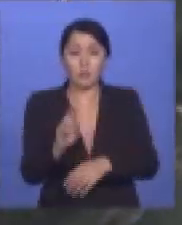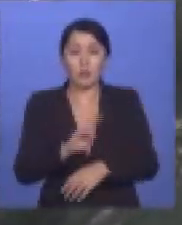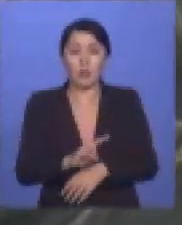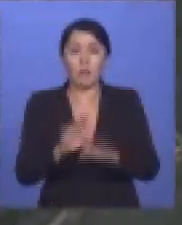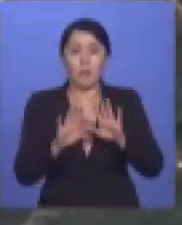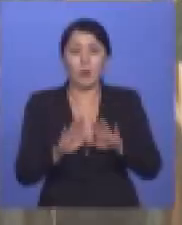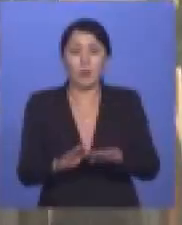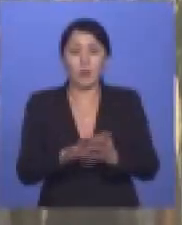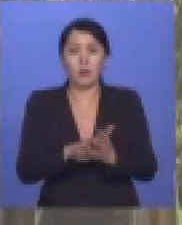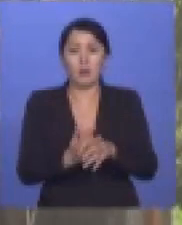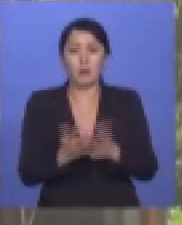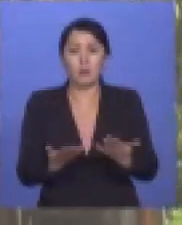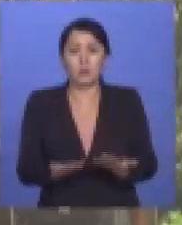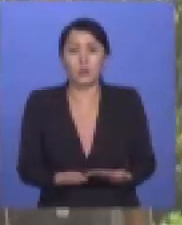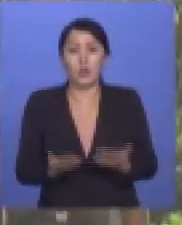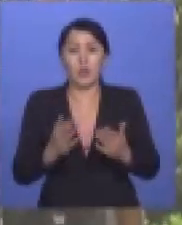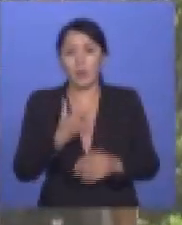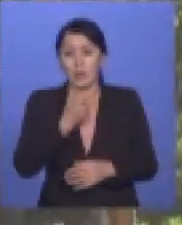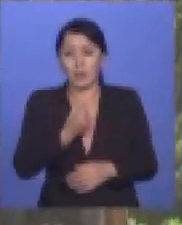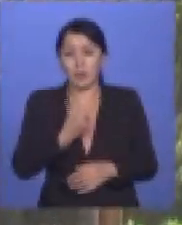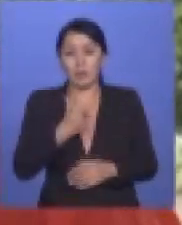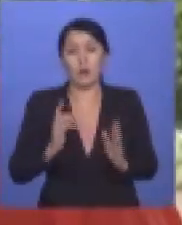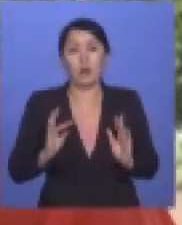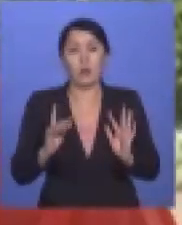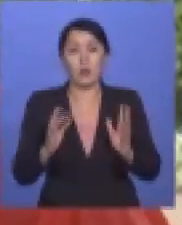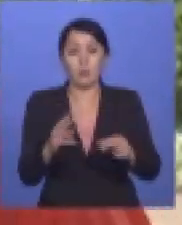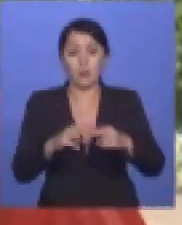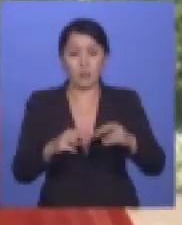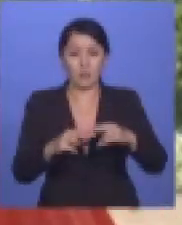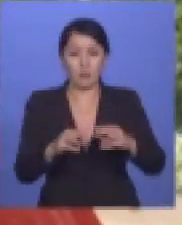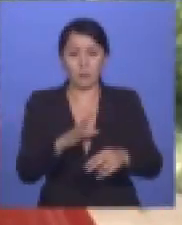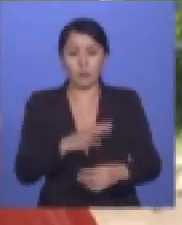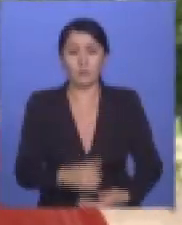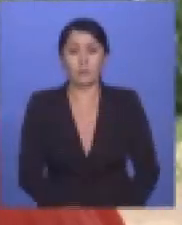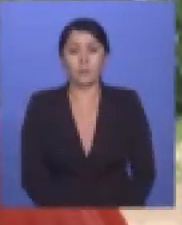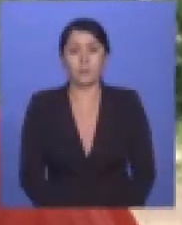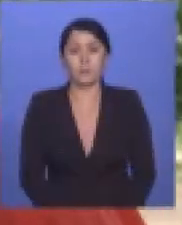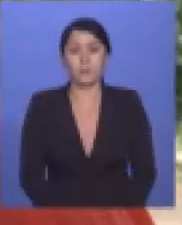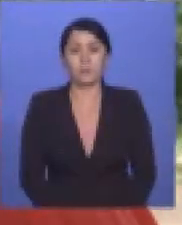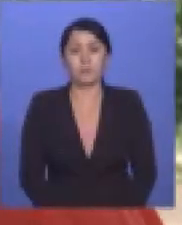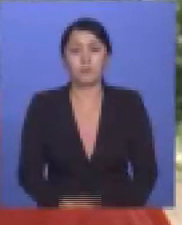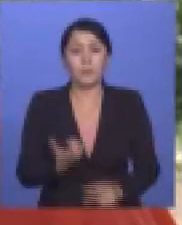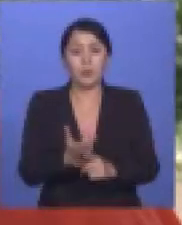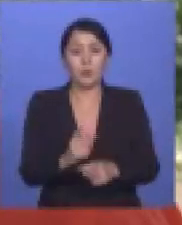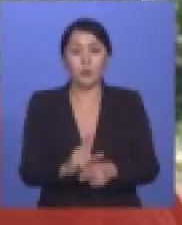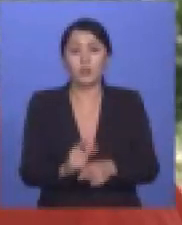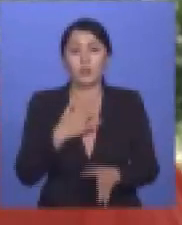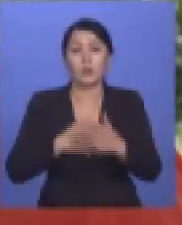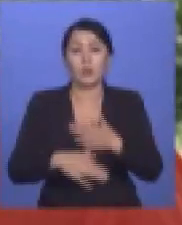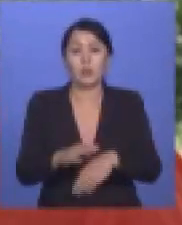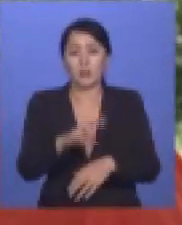Бұл жерде ауыл тұрғындары үшін әдемі саябақ тұрғызылады. Біз міне бүгін өте қуаныштымыз. Осы ауылда клуб